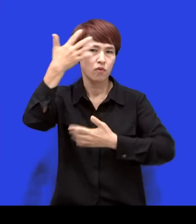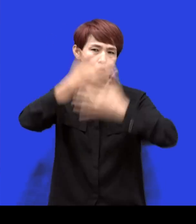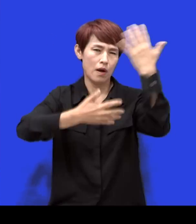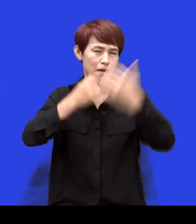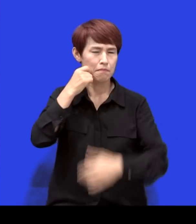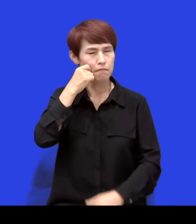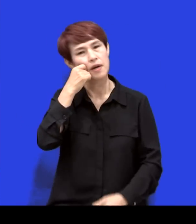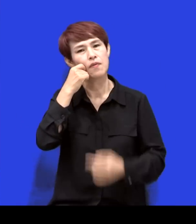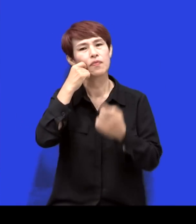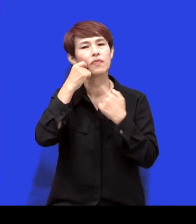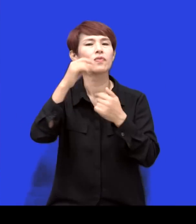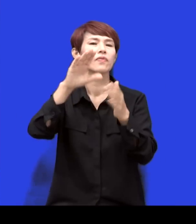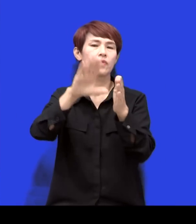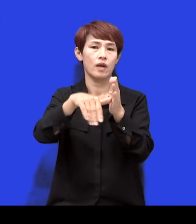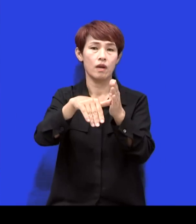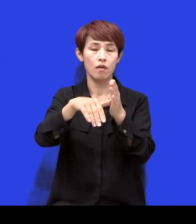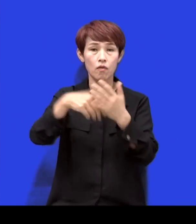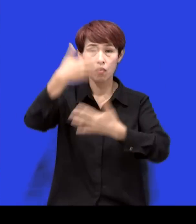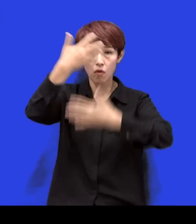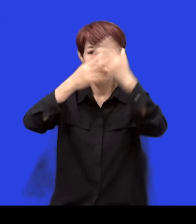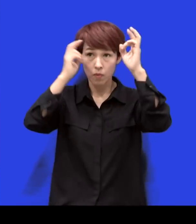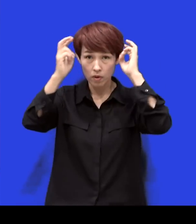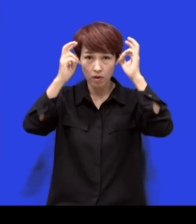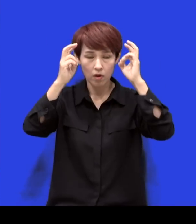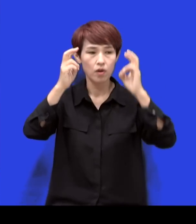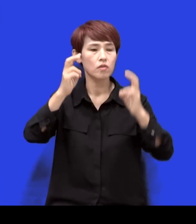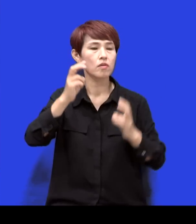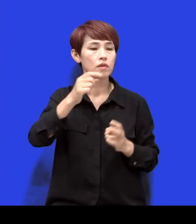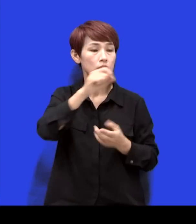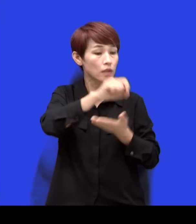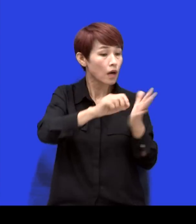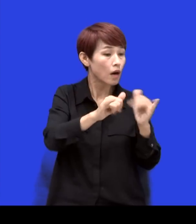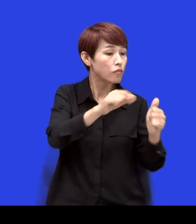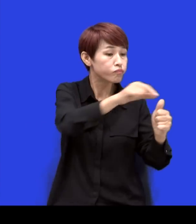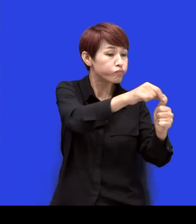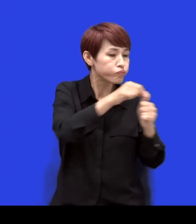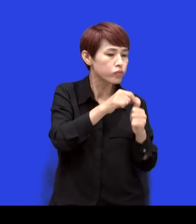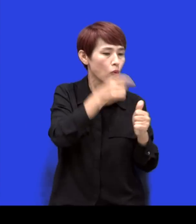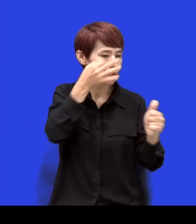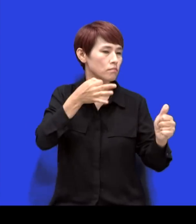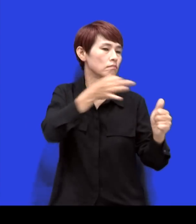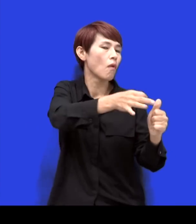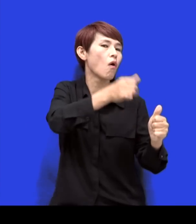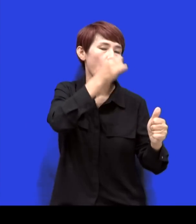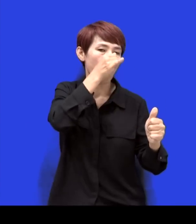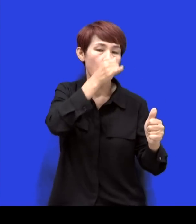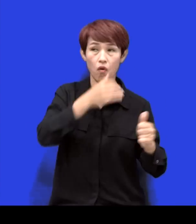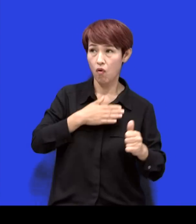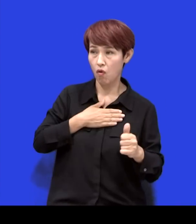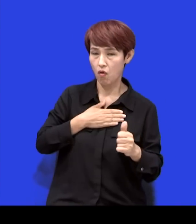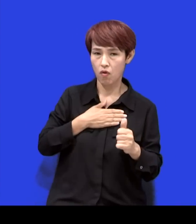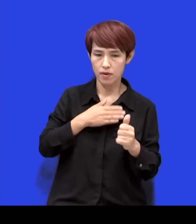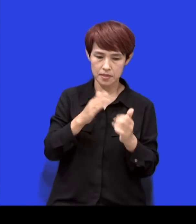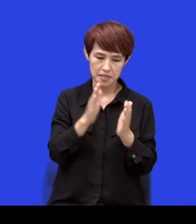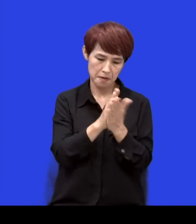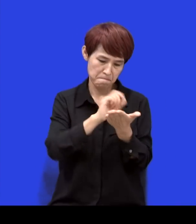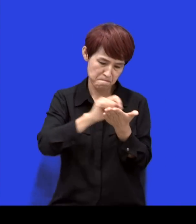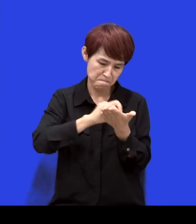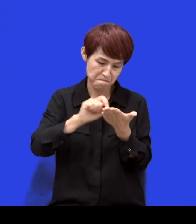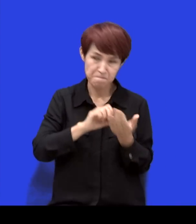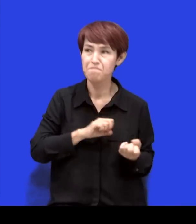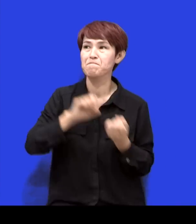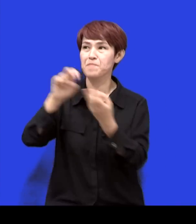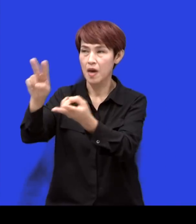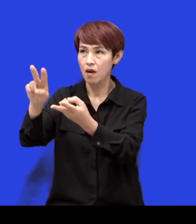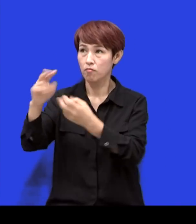호황일 때였어요. 예, 그래서 예. 영화사에서 월급을 주고 작가를 고용해서 네. 저도 이제 그냥 시나리오 하나 써서 보냈는데 와봐라 그래서 취직이